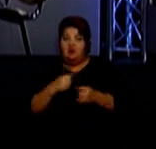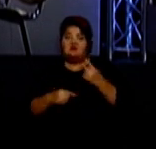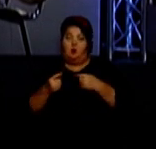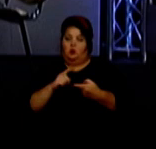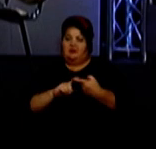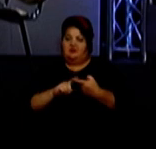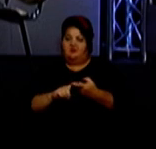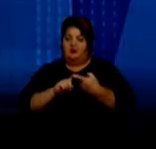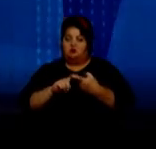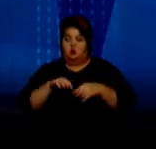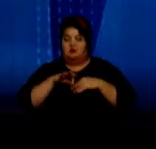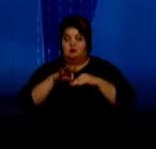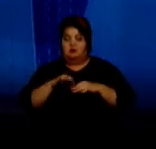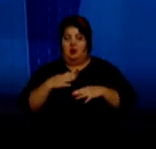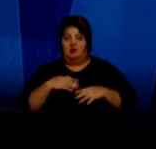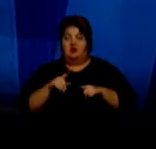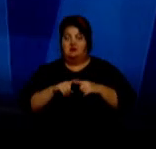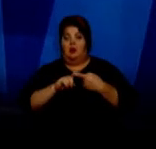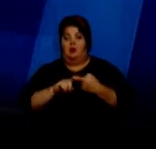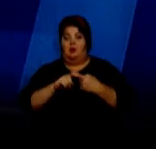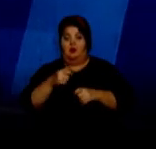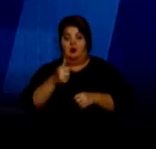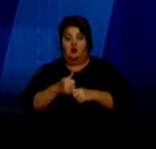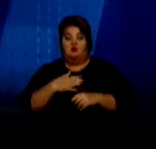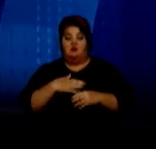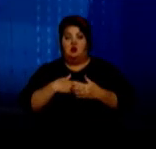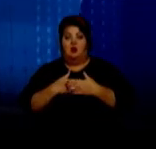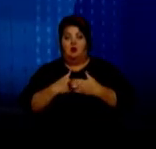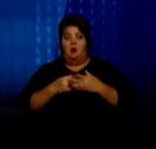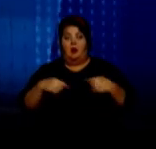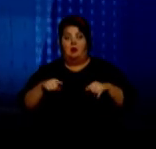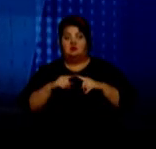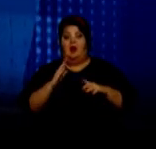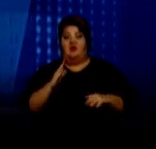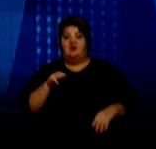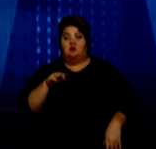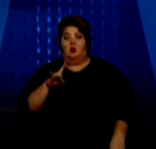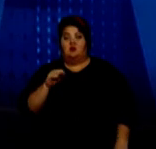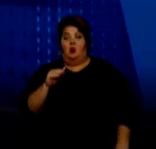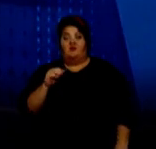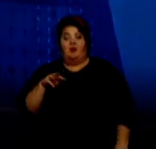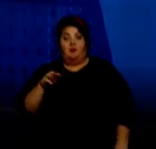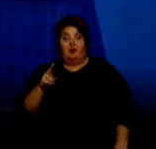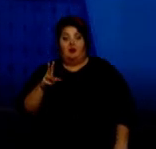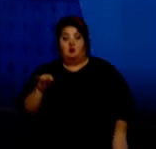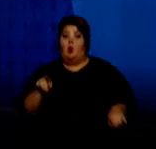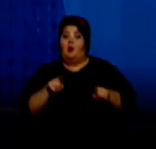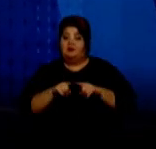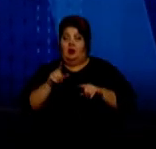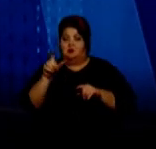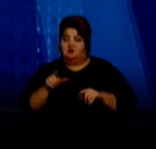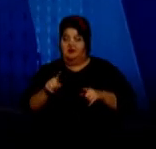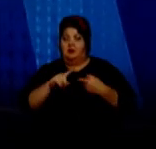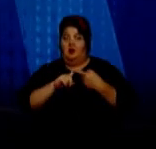у нас здійснює наш такий комунікатор, голова нашої громадської організації Віктор Трофименко. І також він комунікує